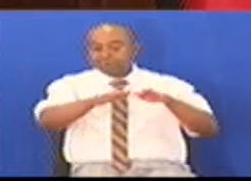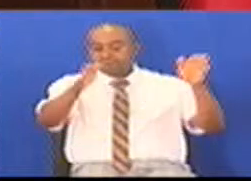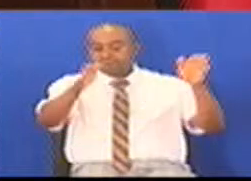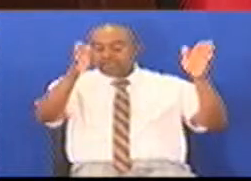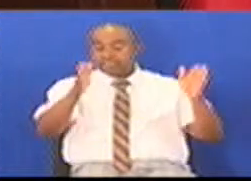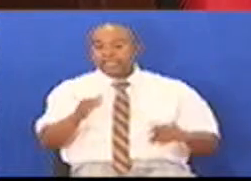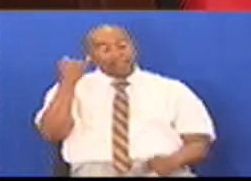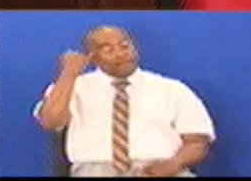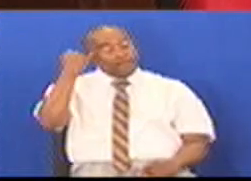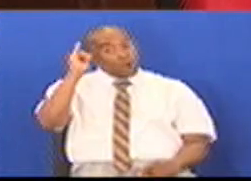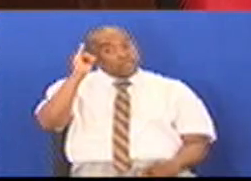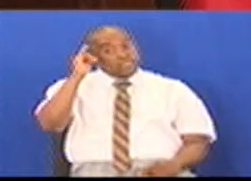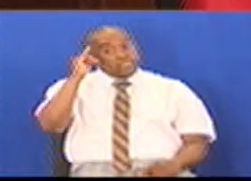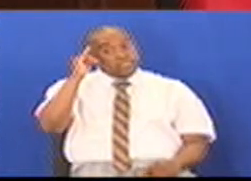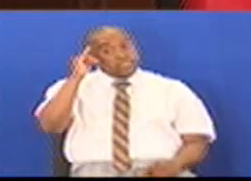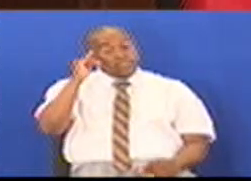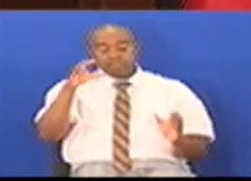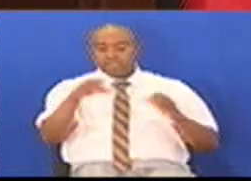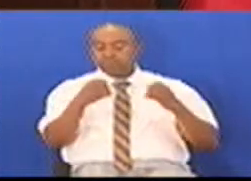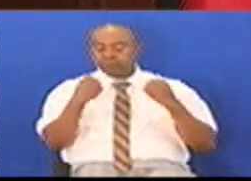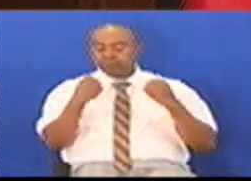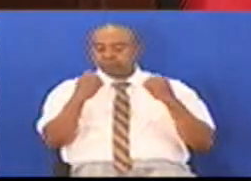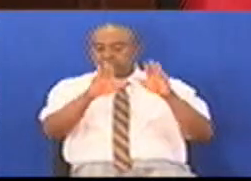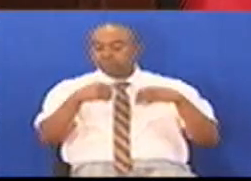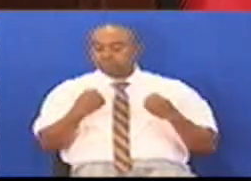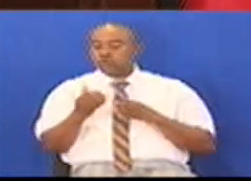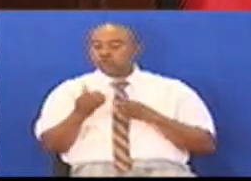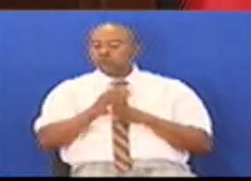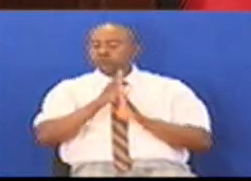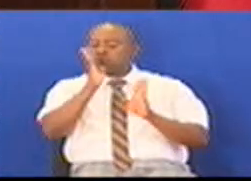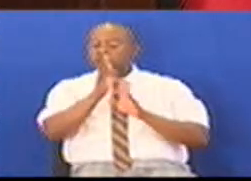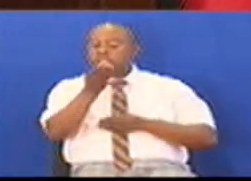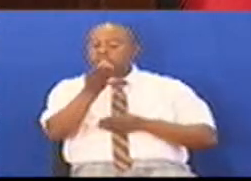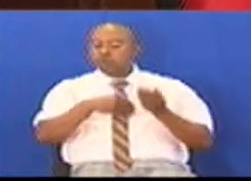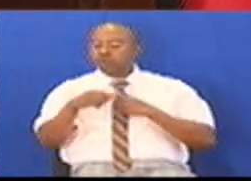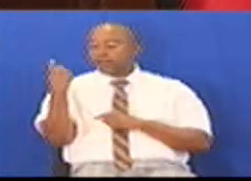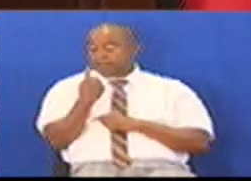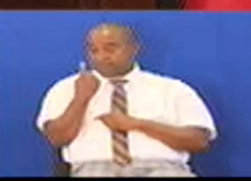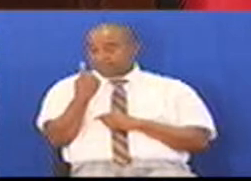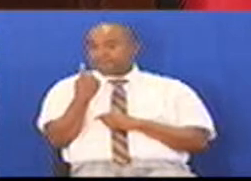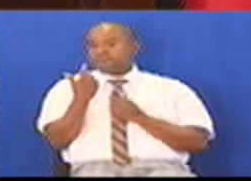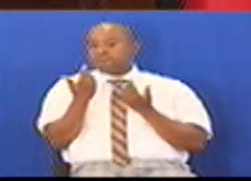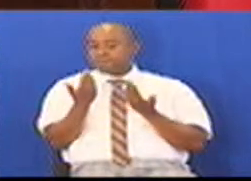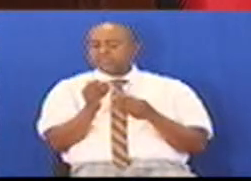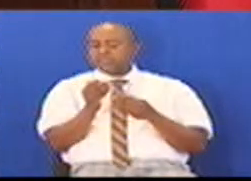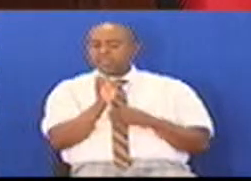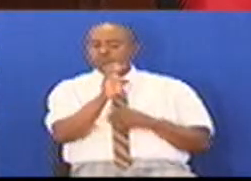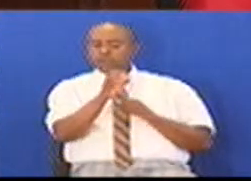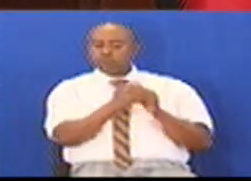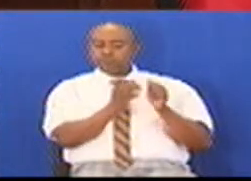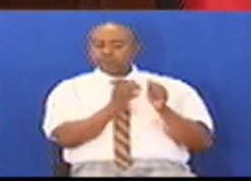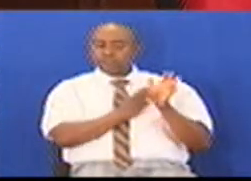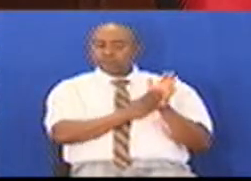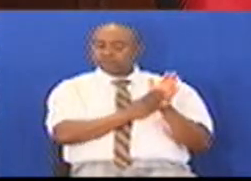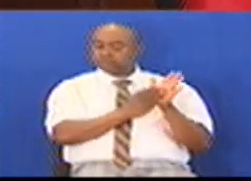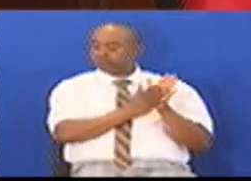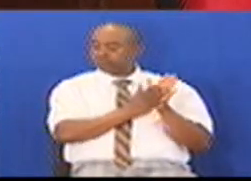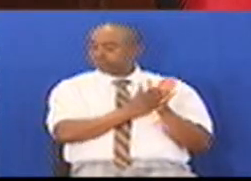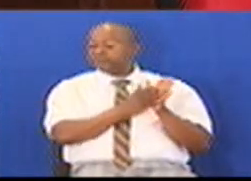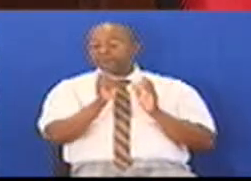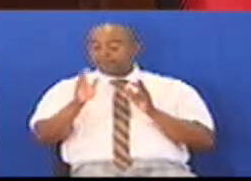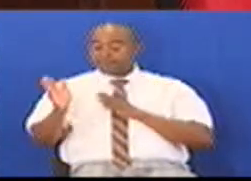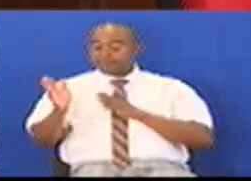bunge ya bajeti kuhusu hali ya uchumi wa taifa kwa mwaka wa 2019 na mpango